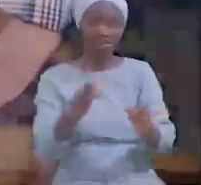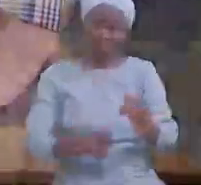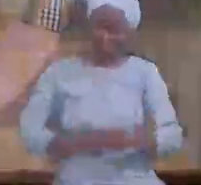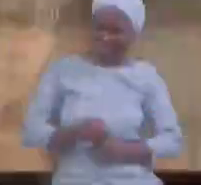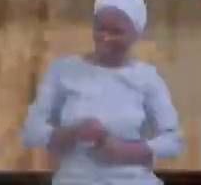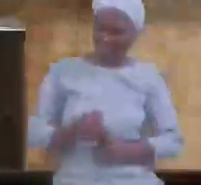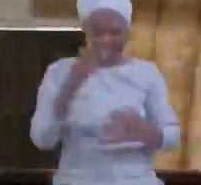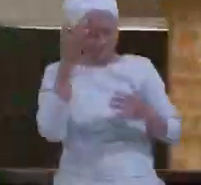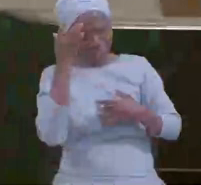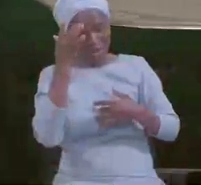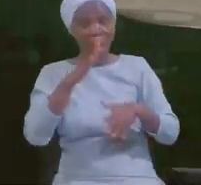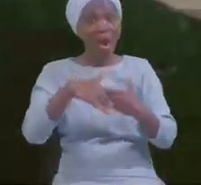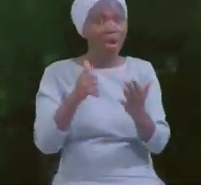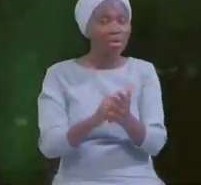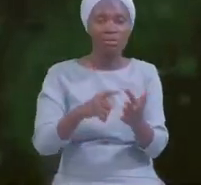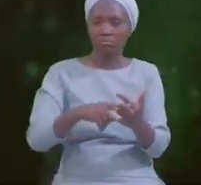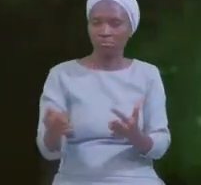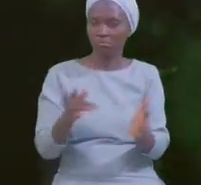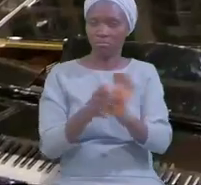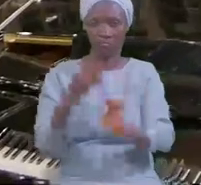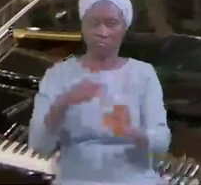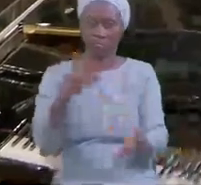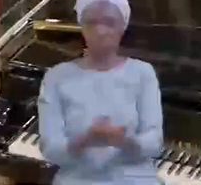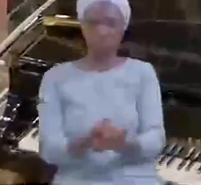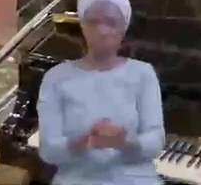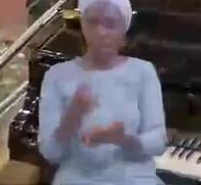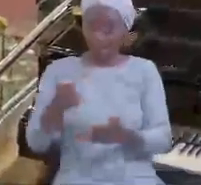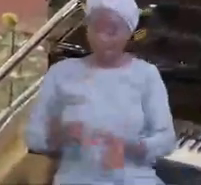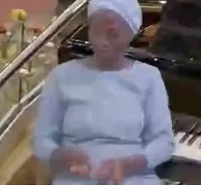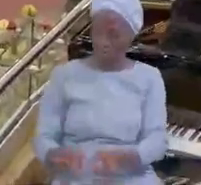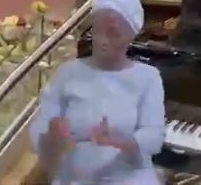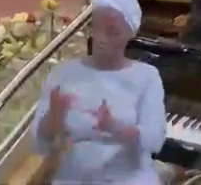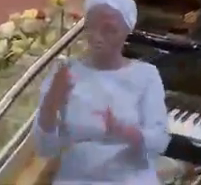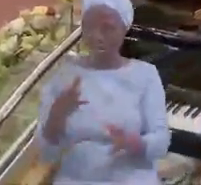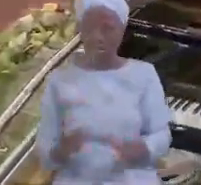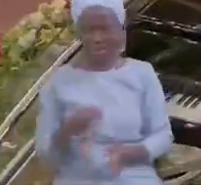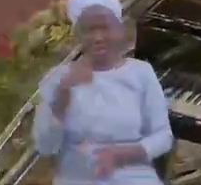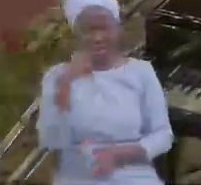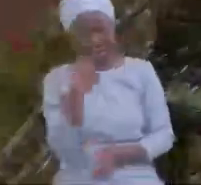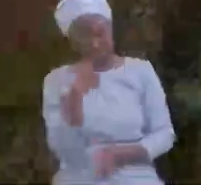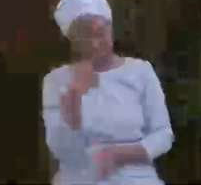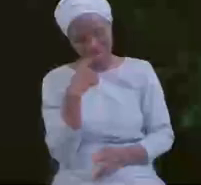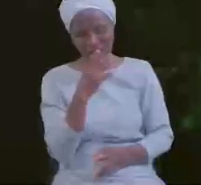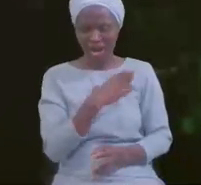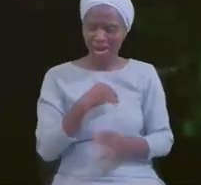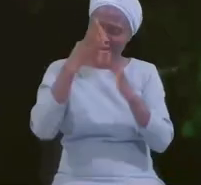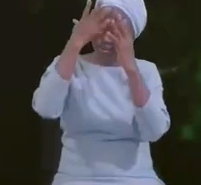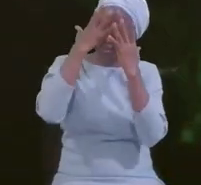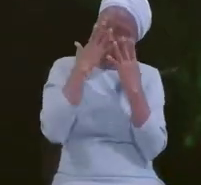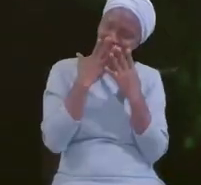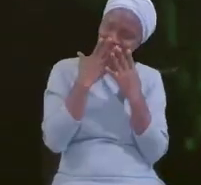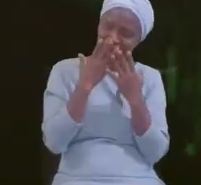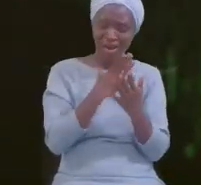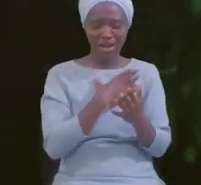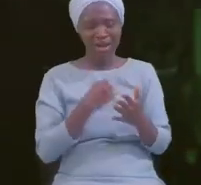tout cela va partir. Le passé du regret, et du remords et de l'opprobre,